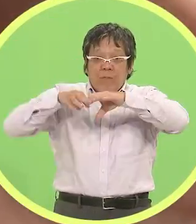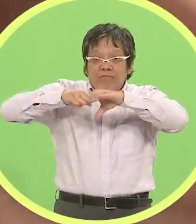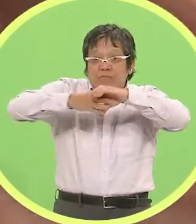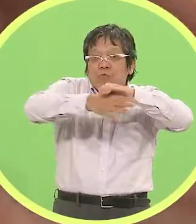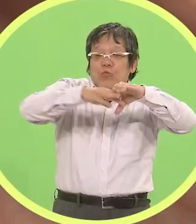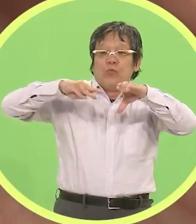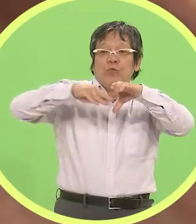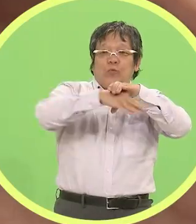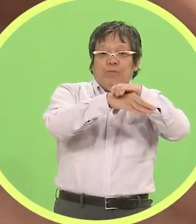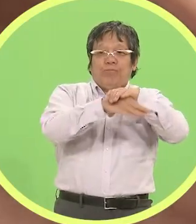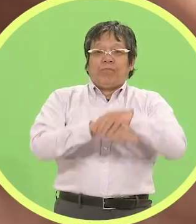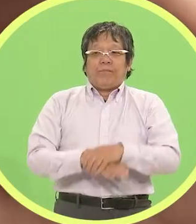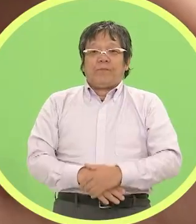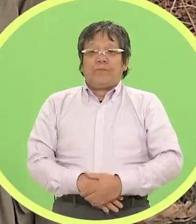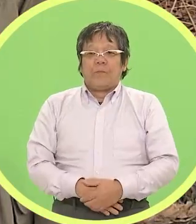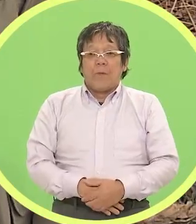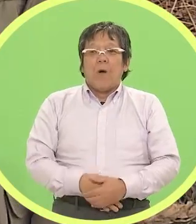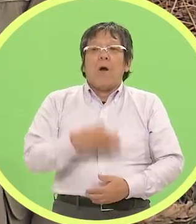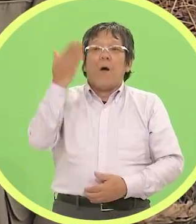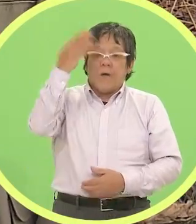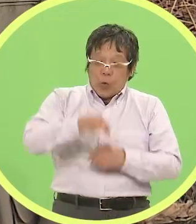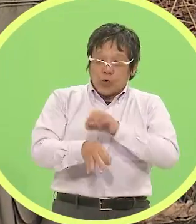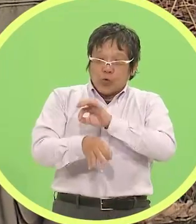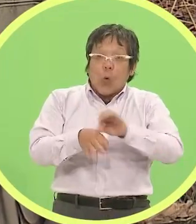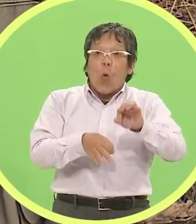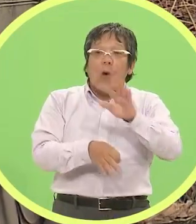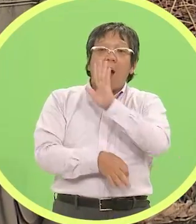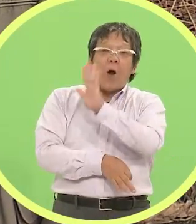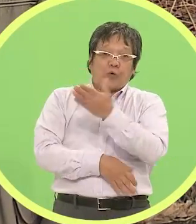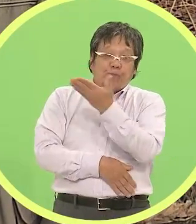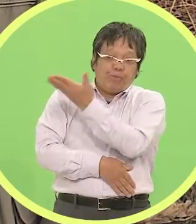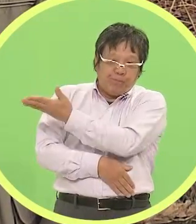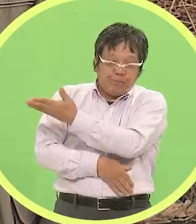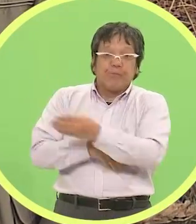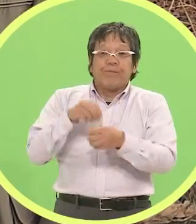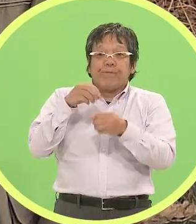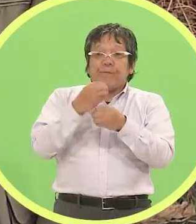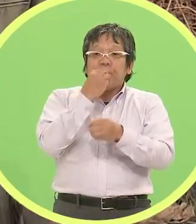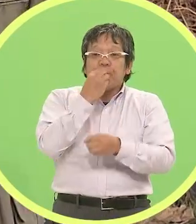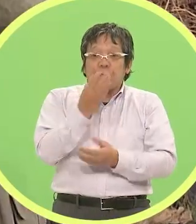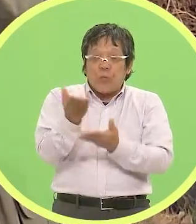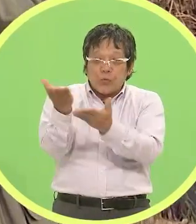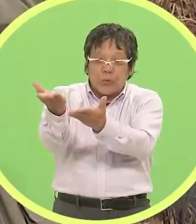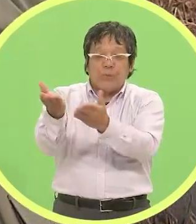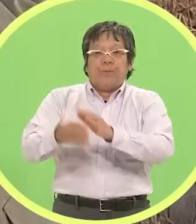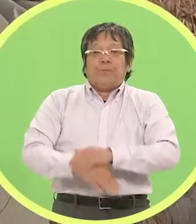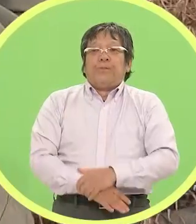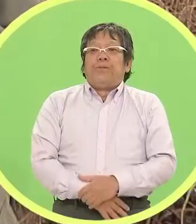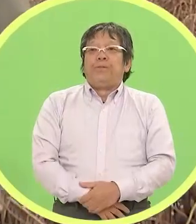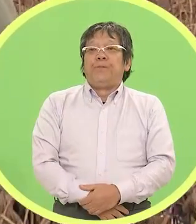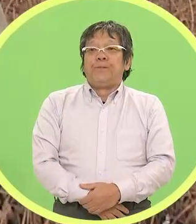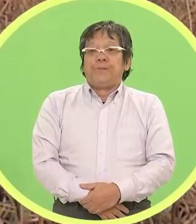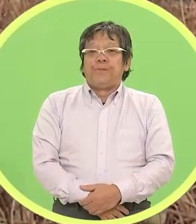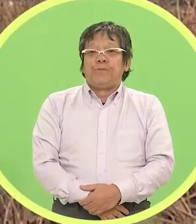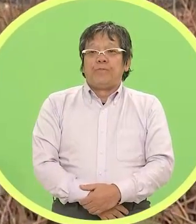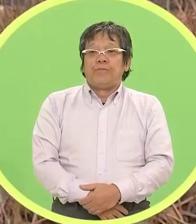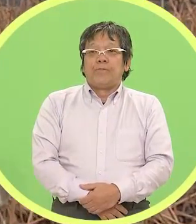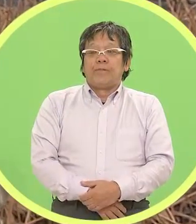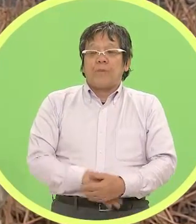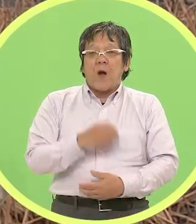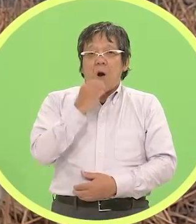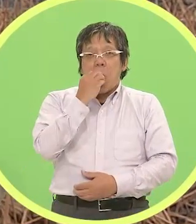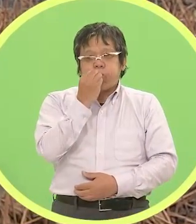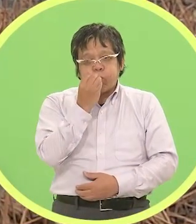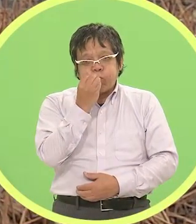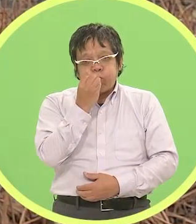穴を通じて送っているんです。 岩国レンコンの特徴がわかるレンコンスティックの方どうぞ。 はい、どうでしょうか。いただきます